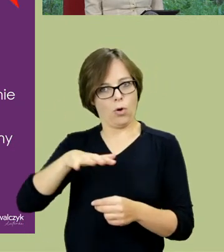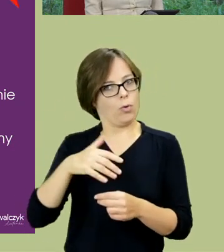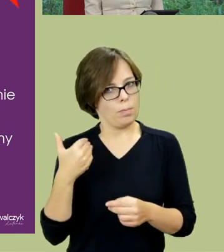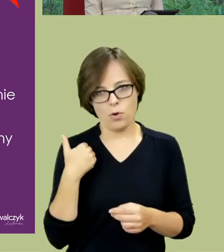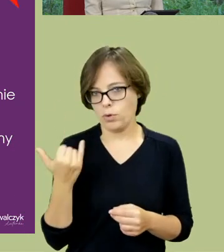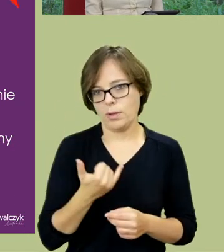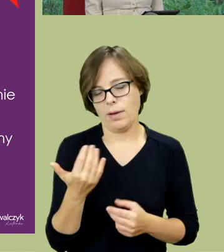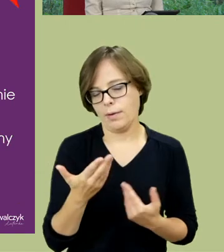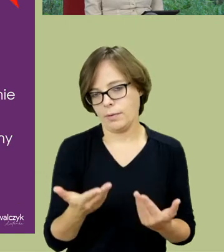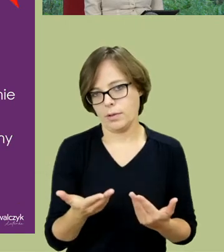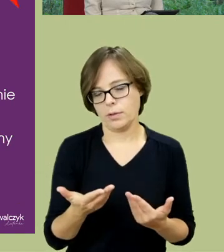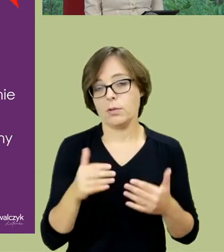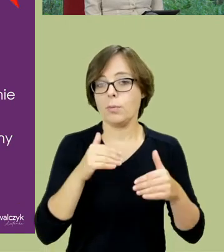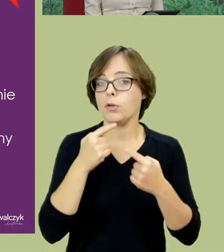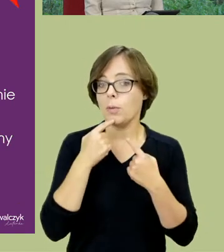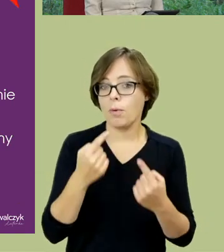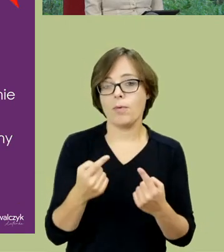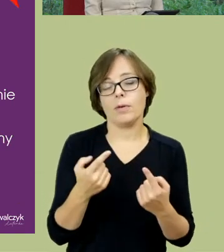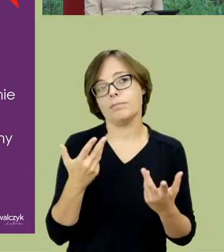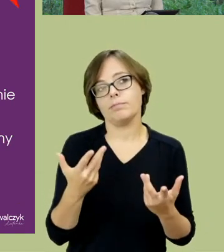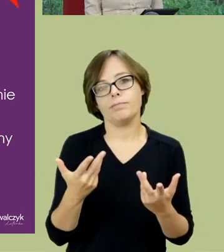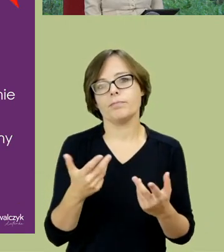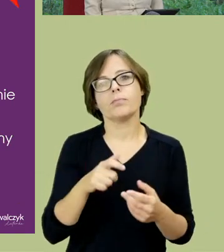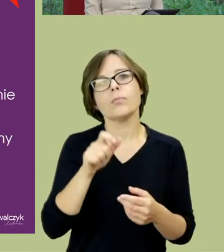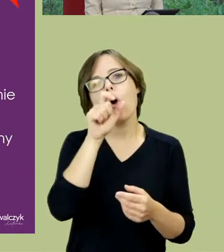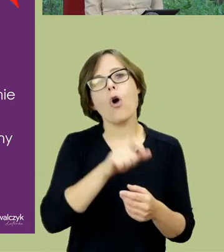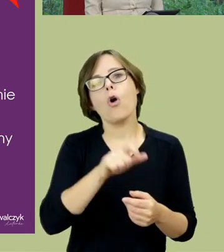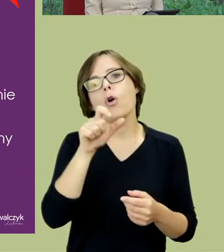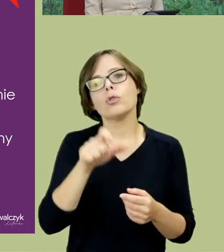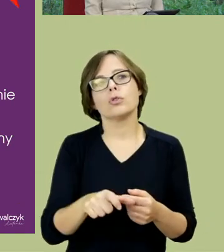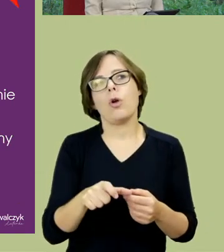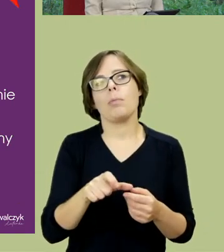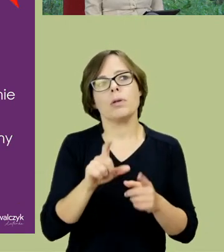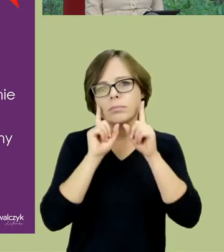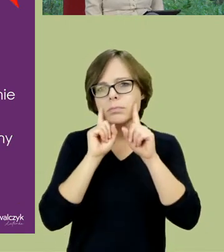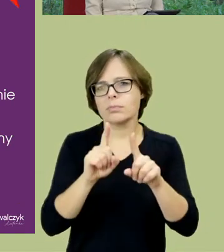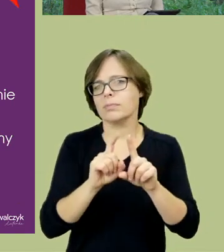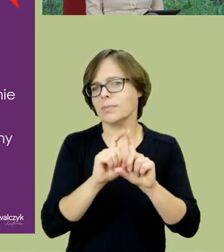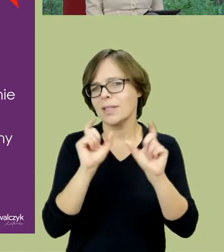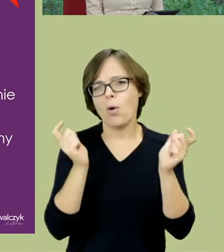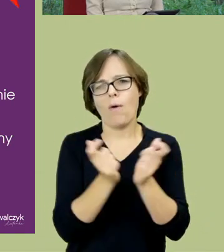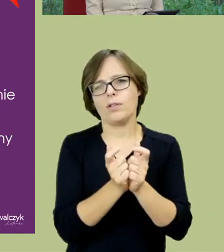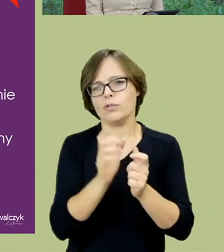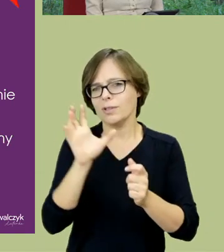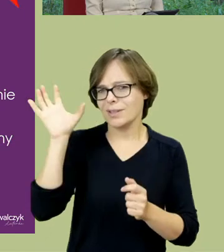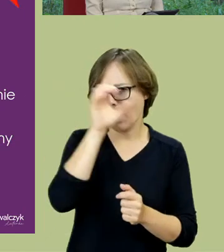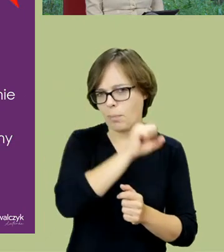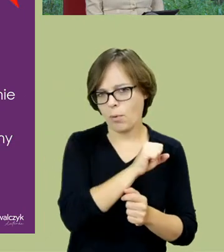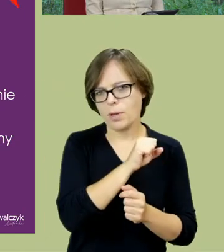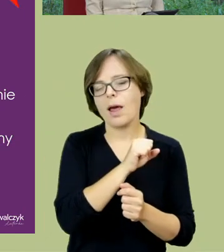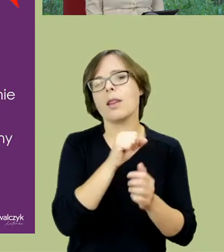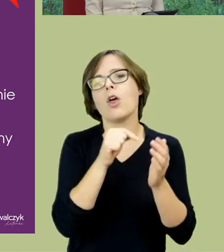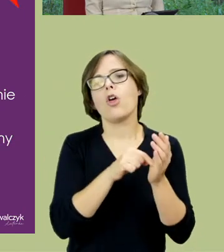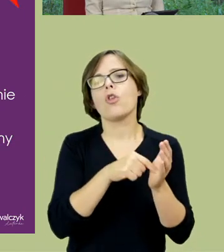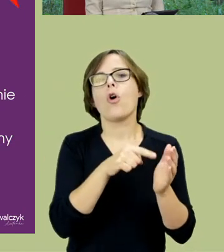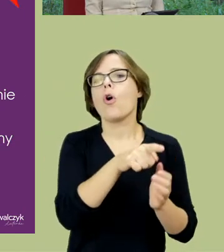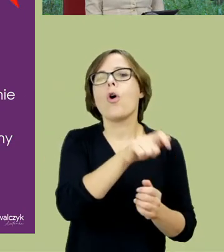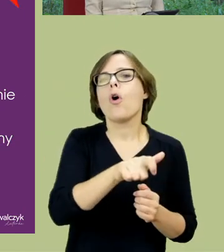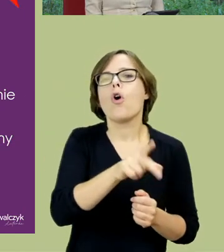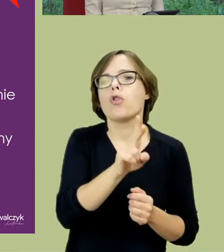takimi postaciami zupełnie wzgardzonymi wręcz, a na pewno zapomnianymi, są marketanki.